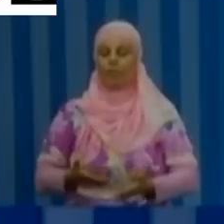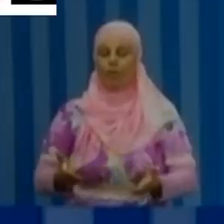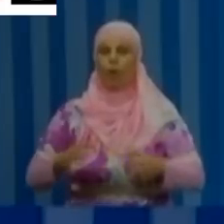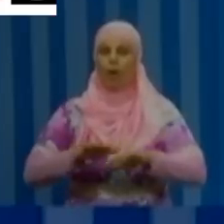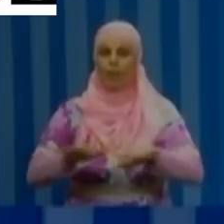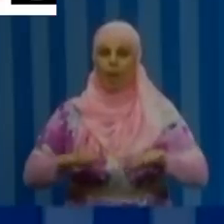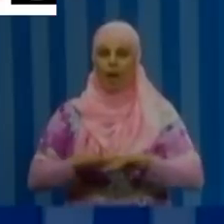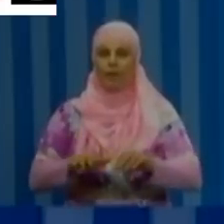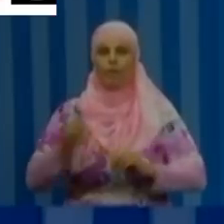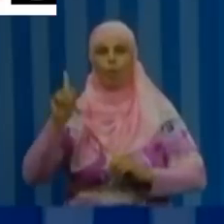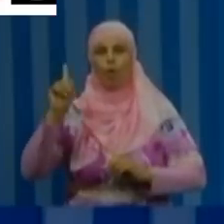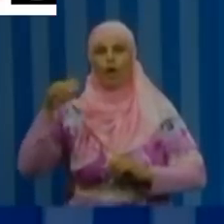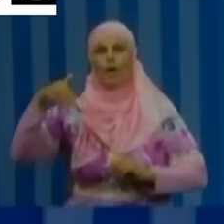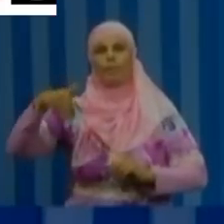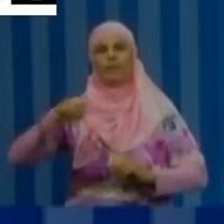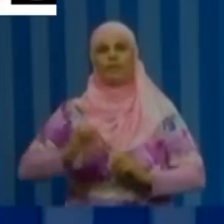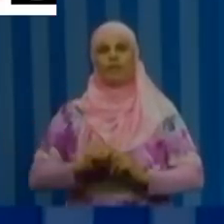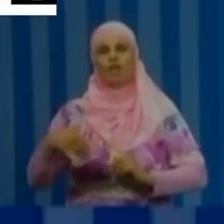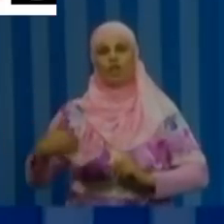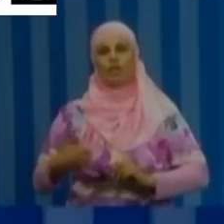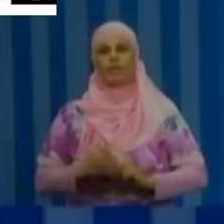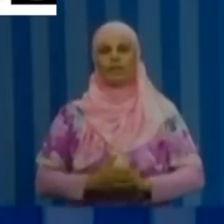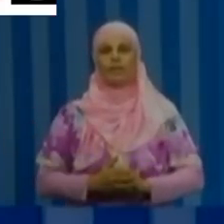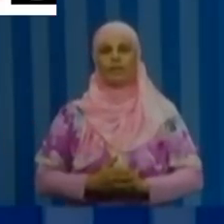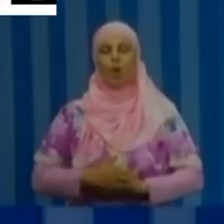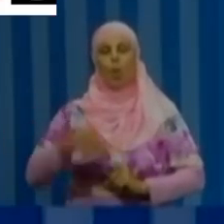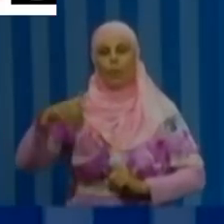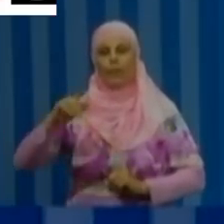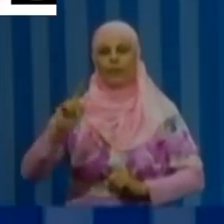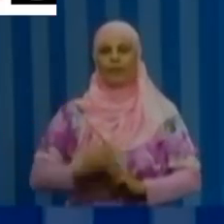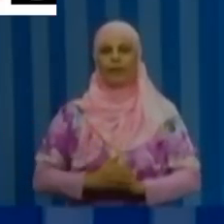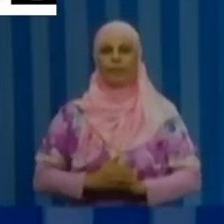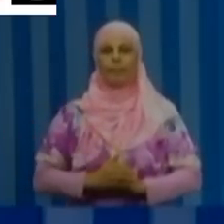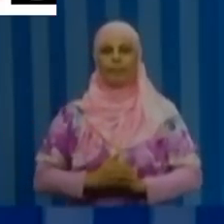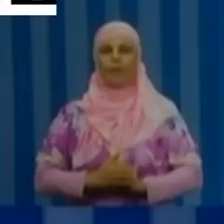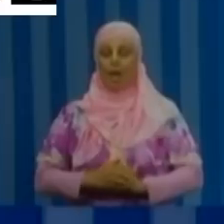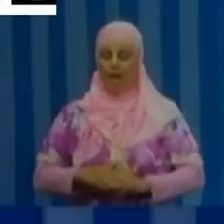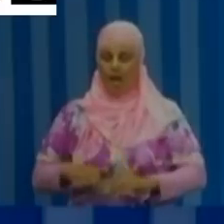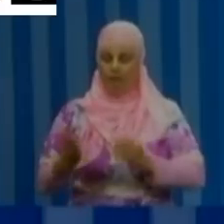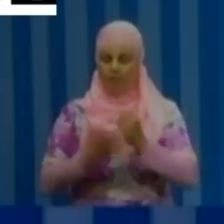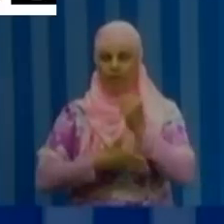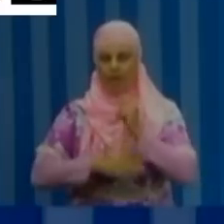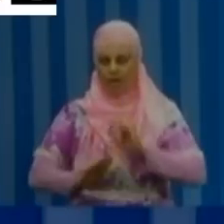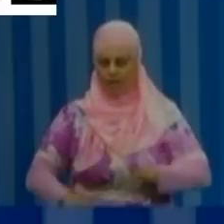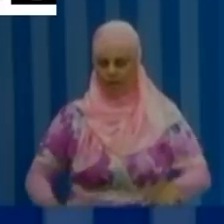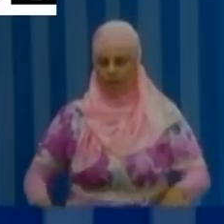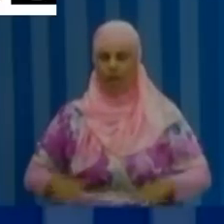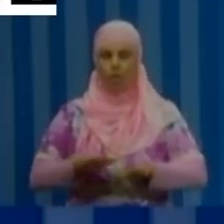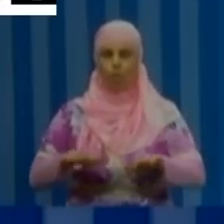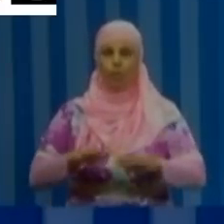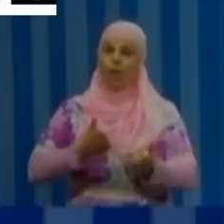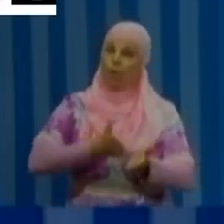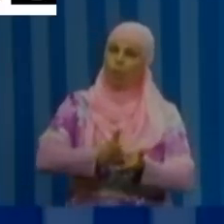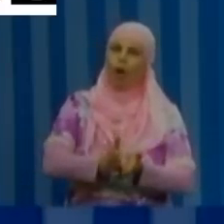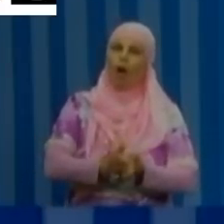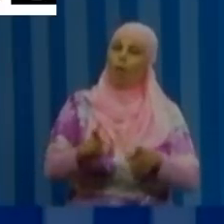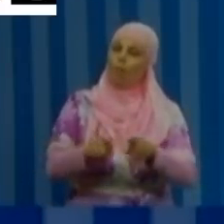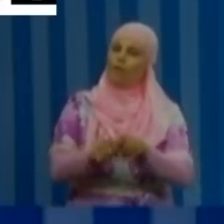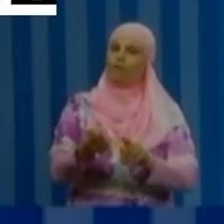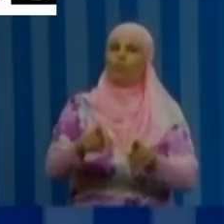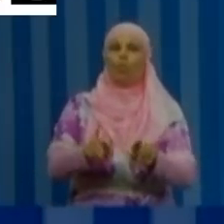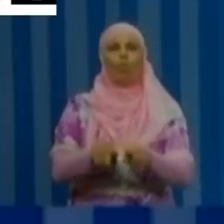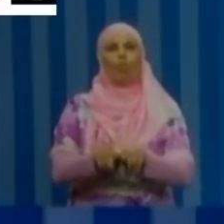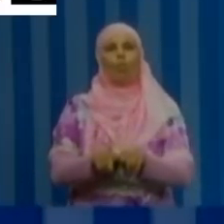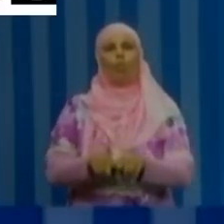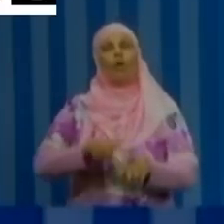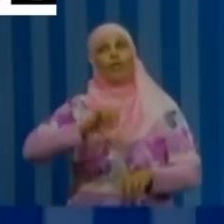البحريه في بوغراره مدنين جرجيس وبن قردان الفلاحه الصغار والبحاره لازم ياخذوا حقهم نفس الحقوق اللي